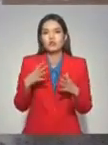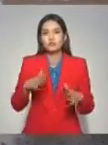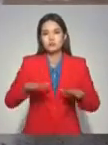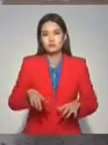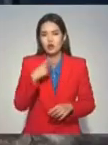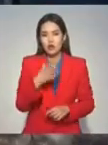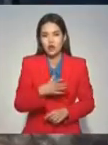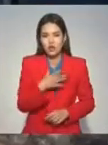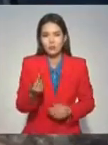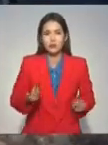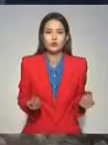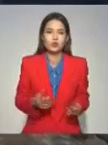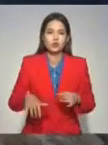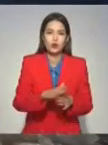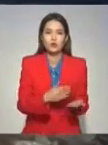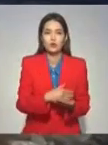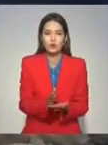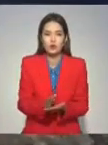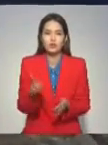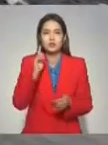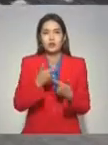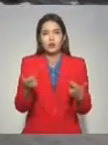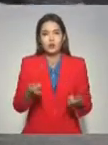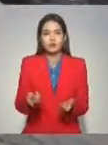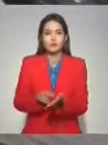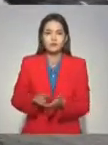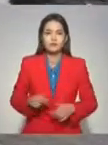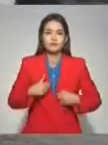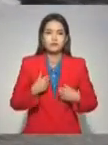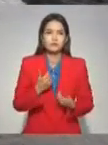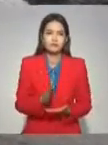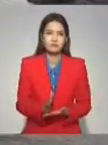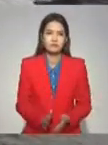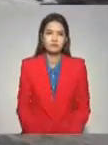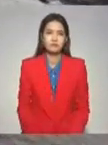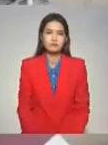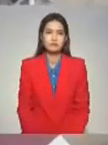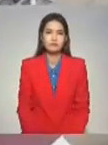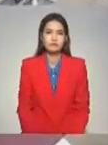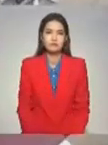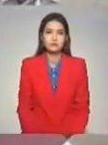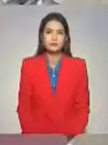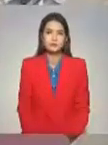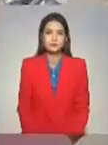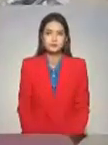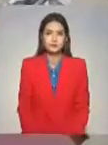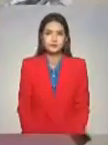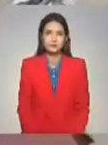айтты. Тұрғындарды орналастыру үшін қонақ үйлермен де келісімшарт жасалған. Еркін Карин, Алтынбек Қабделов, Астана Таймс, Орал.